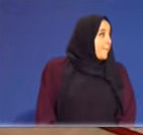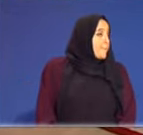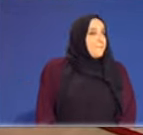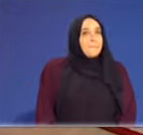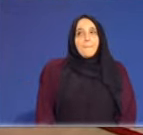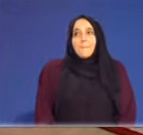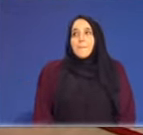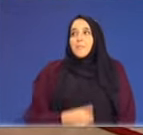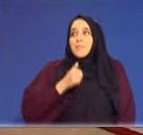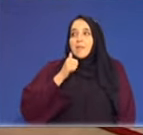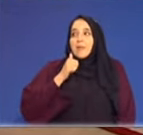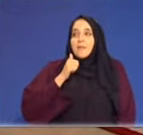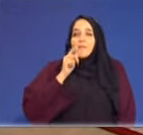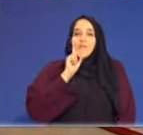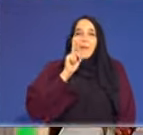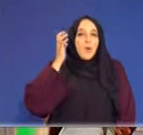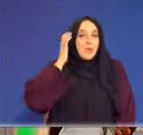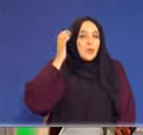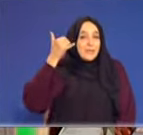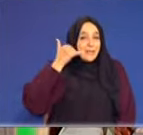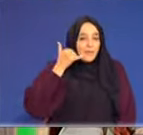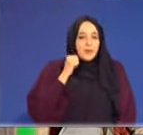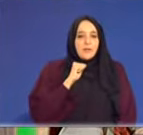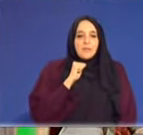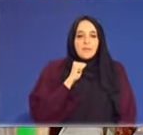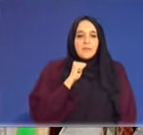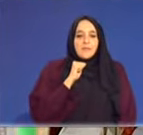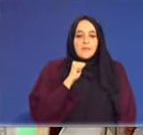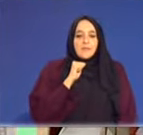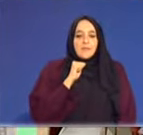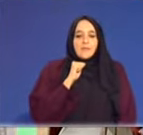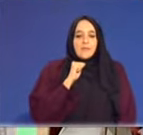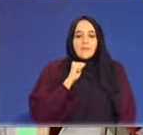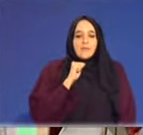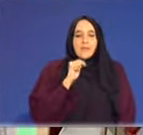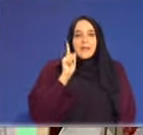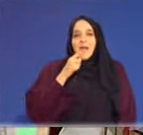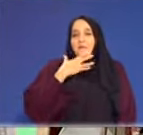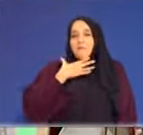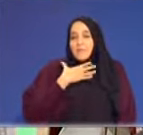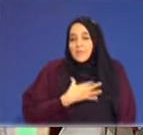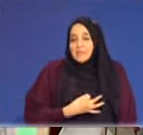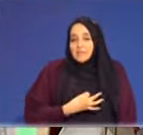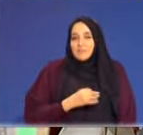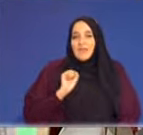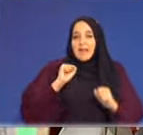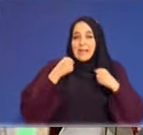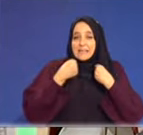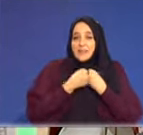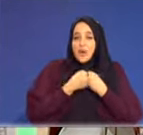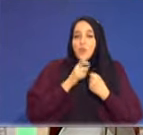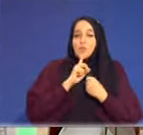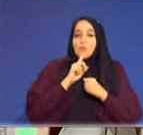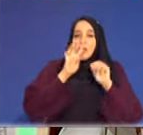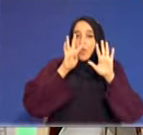من أم خالد من قسنطينة، دكتور سعيد، اللي تقول عندها وليدها يعني دار حادث